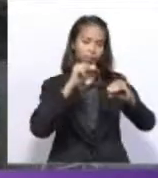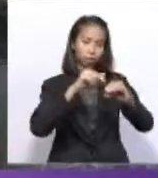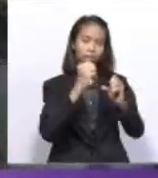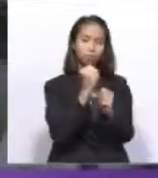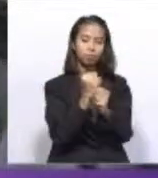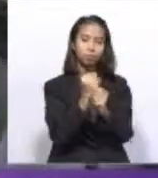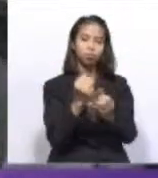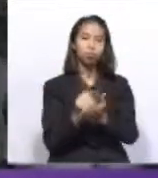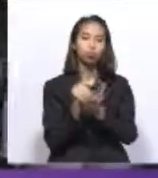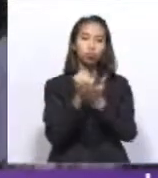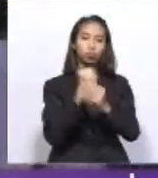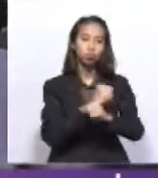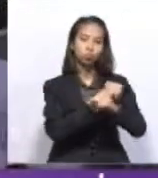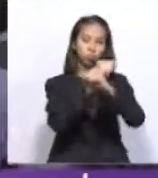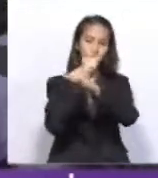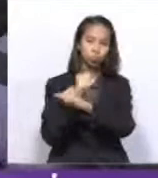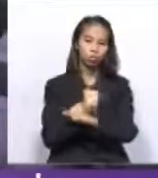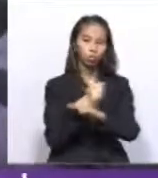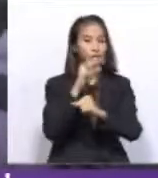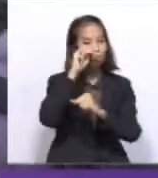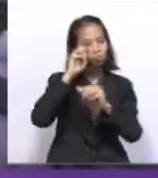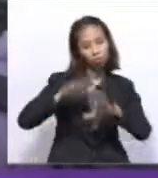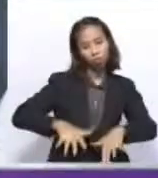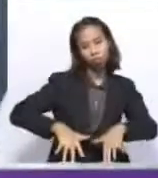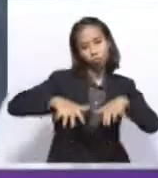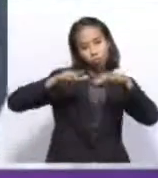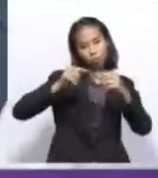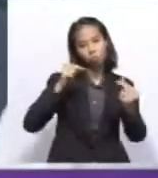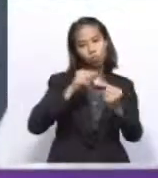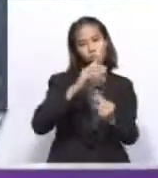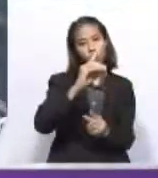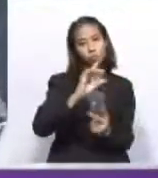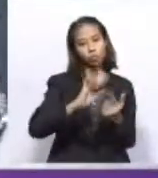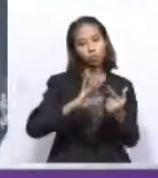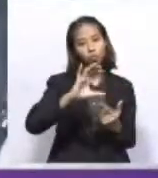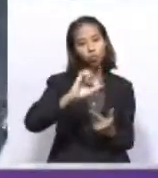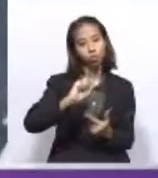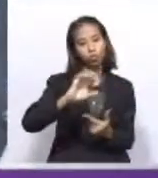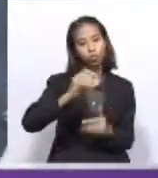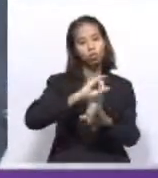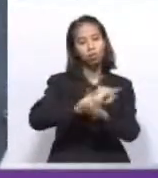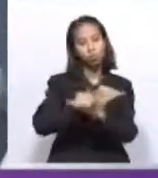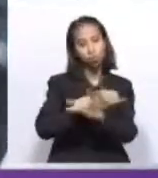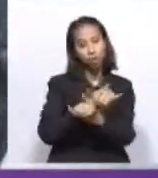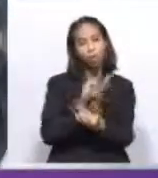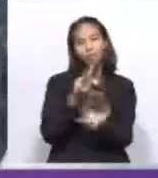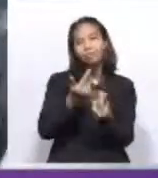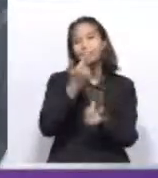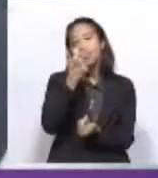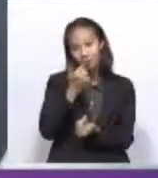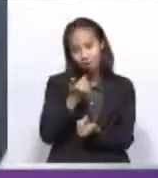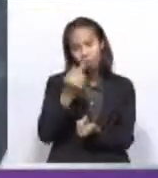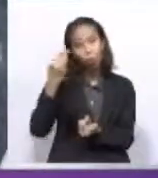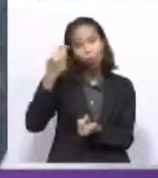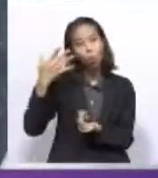ป้องกันและแก้ไขปัญหาน้ำท่วมในพื้นที่เขตดุสิตบางซื่อพญาไทจตุจักรดินแดงและห้วยขวางค่ะ